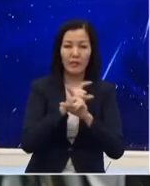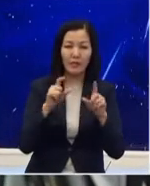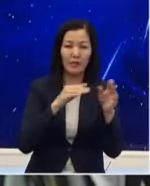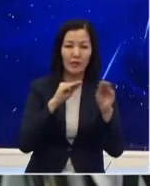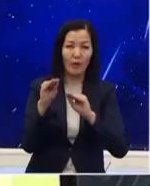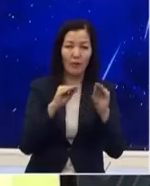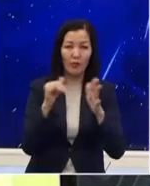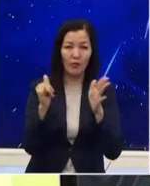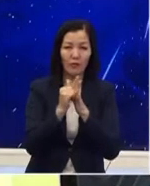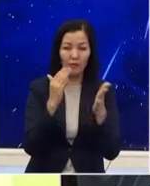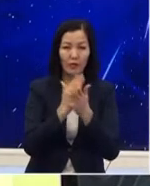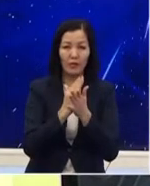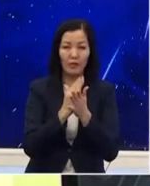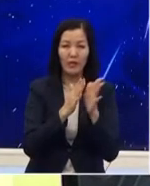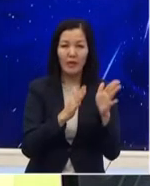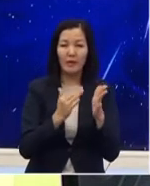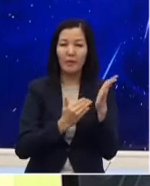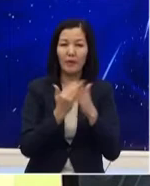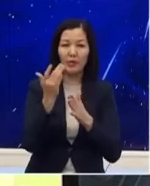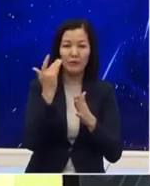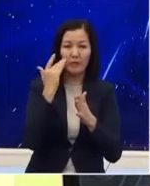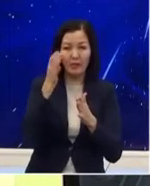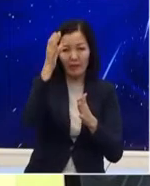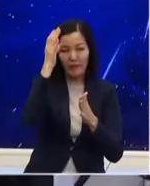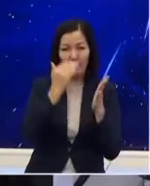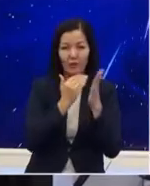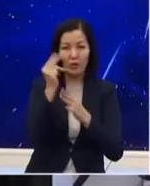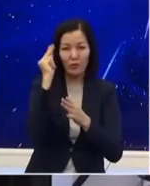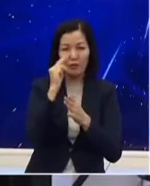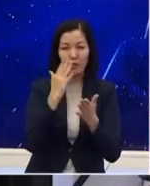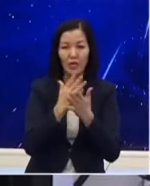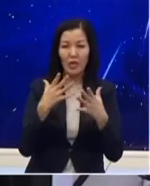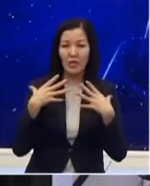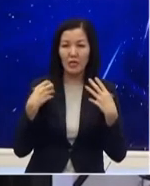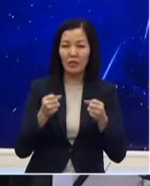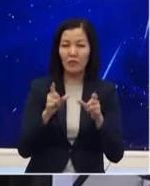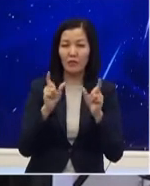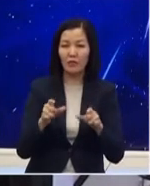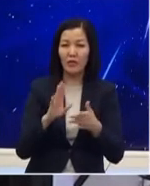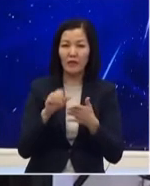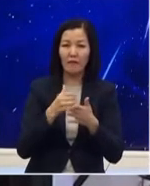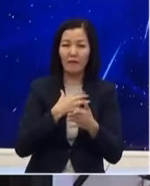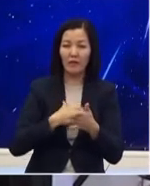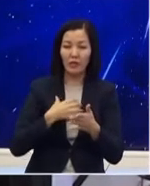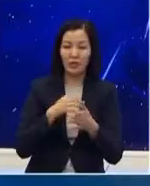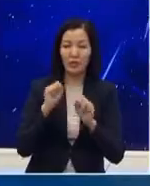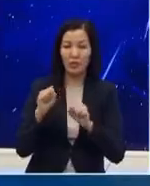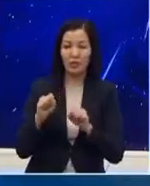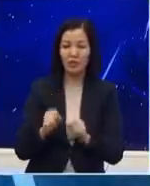Кроме того, медперсонал систематически повышает свою квалификацию, благодаря чему здоровье и жизнь пациентов находятся под надежной